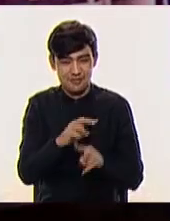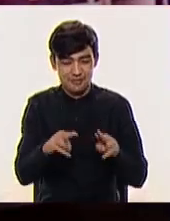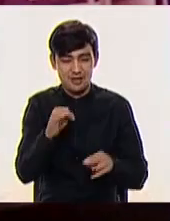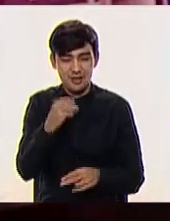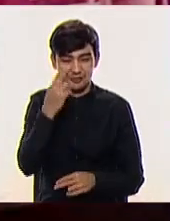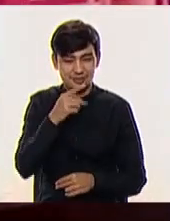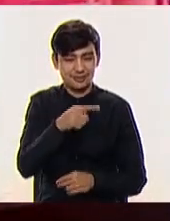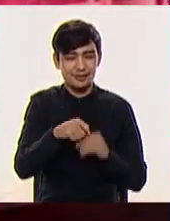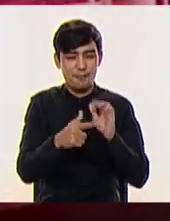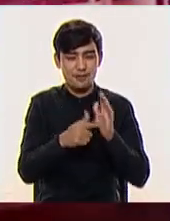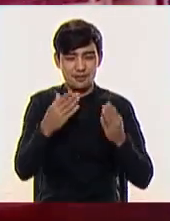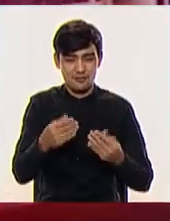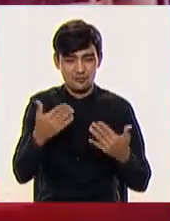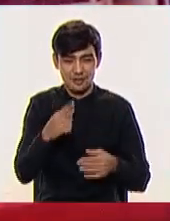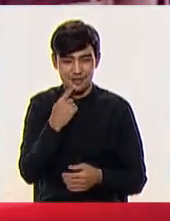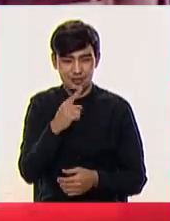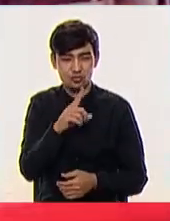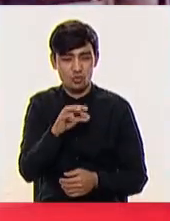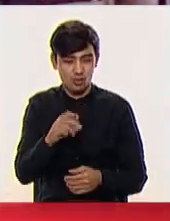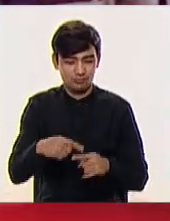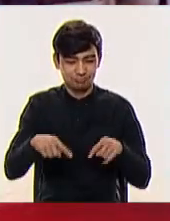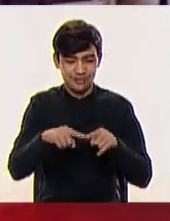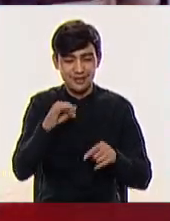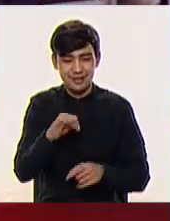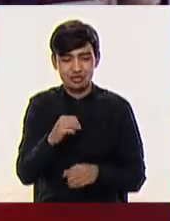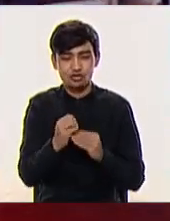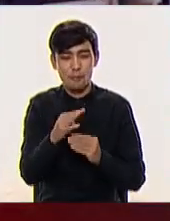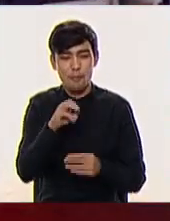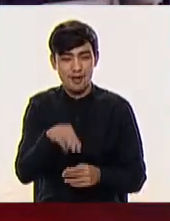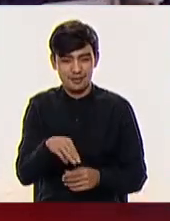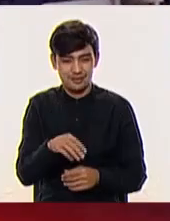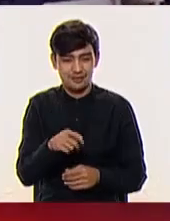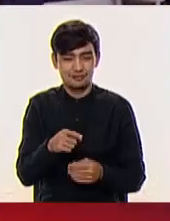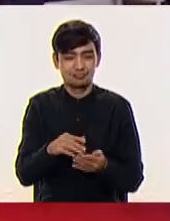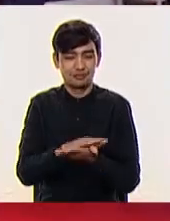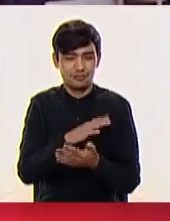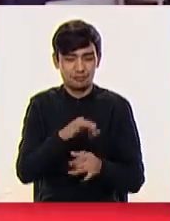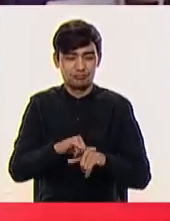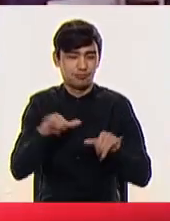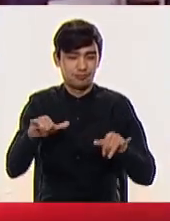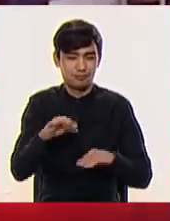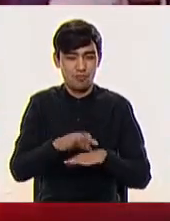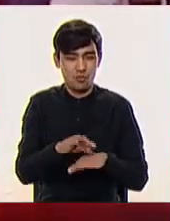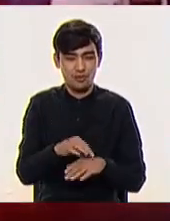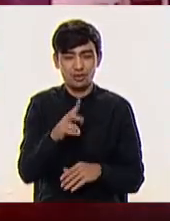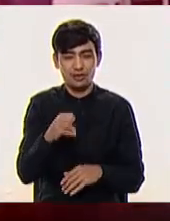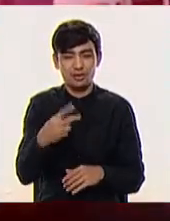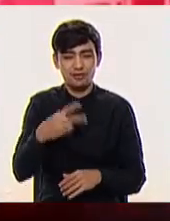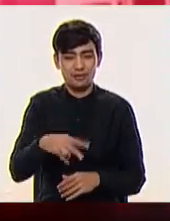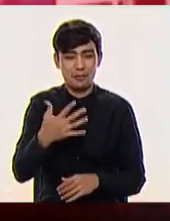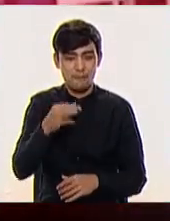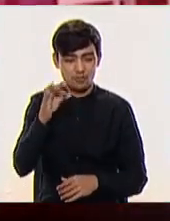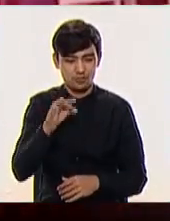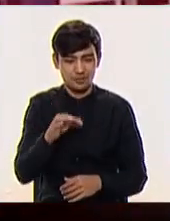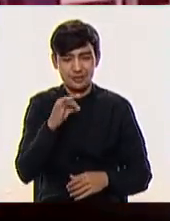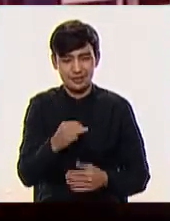уже 17-й день находится в красной зоне, а с 14 марта отмечается прирост заболеваемости почти на